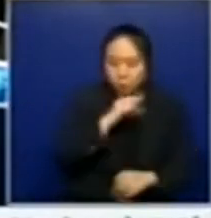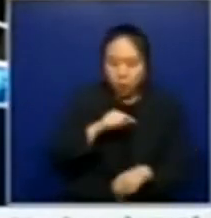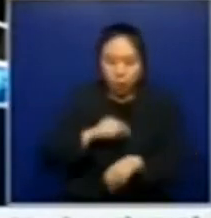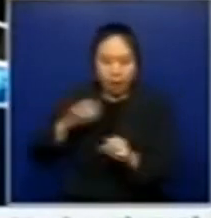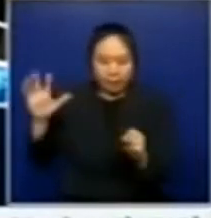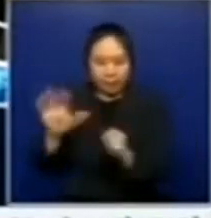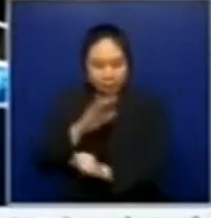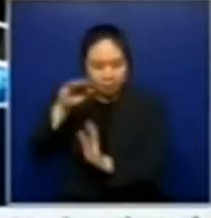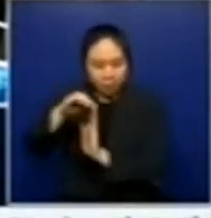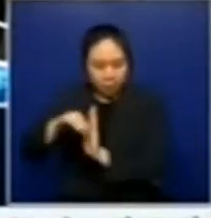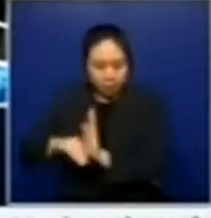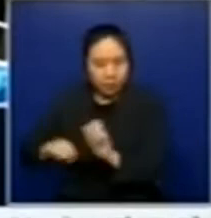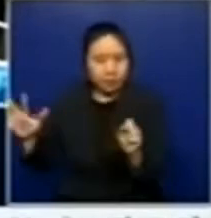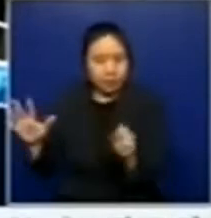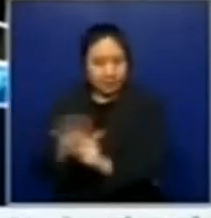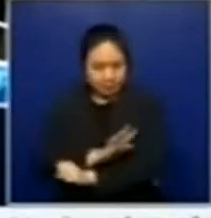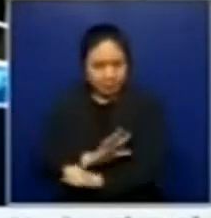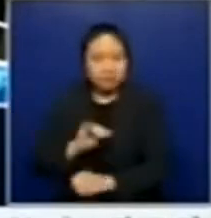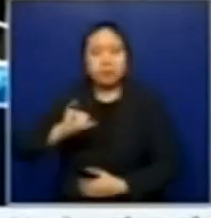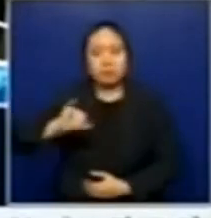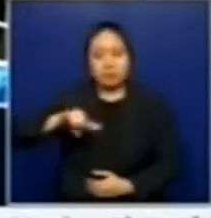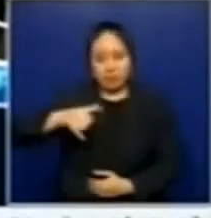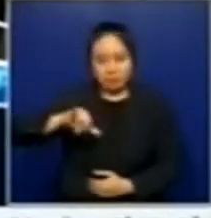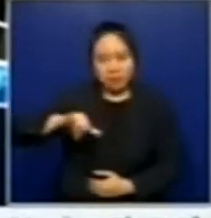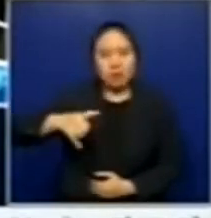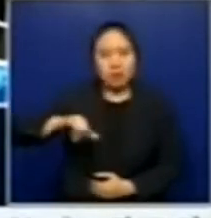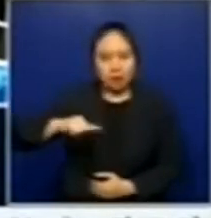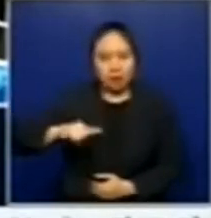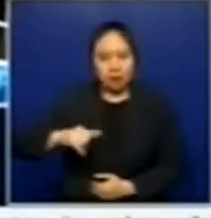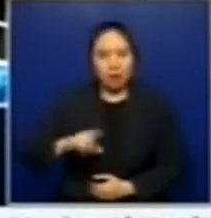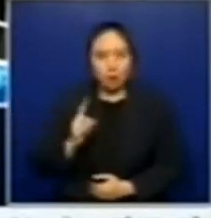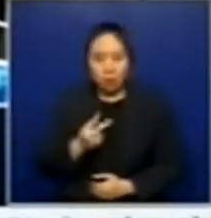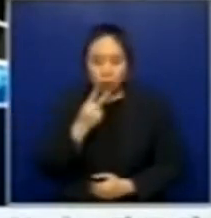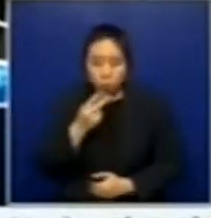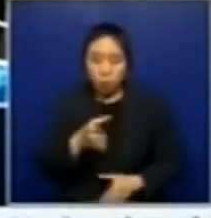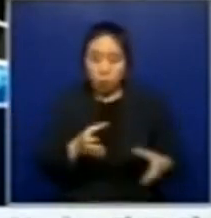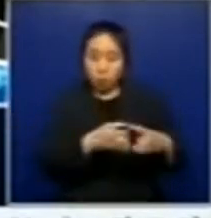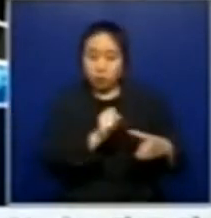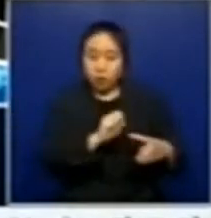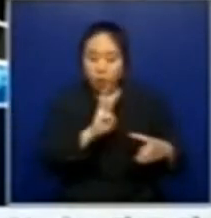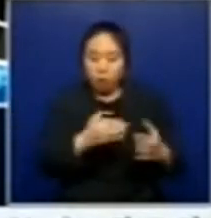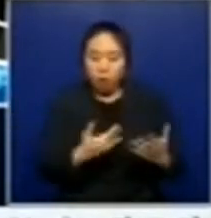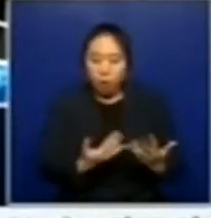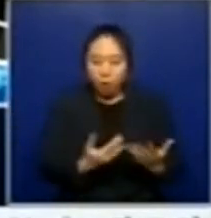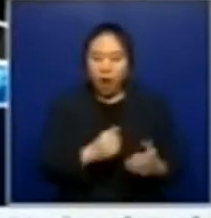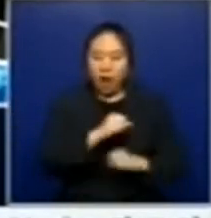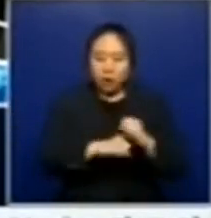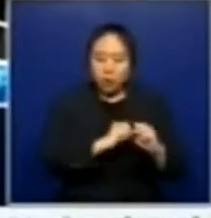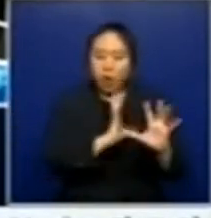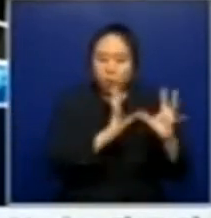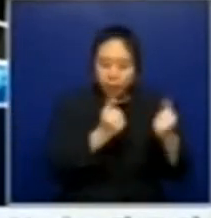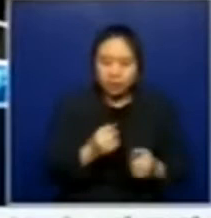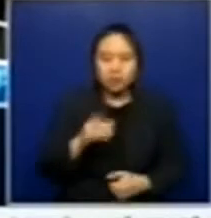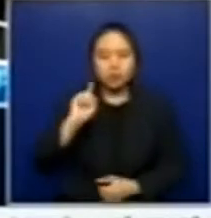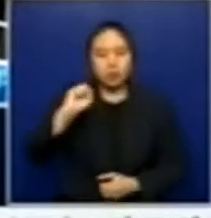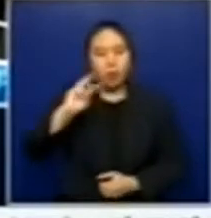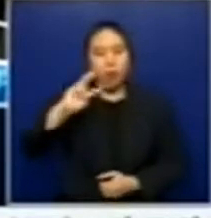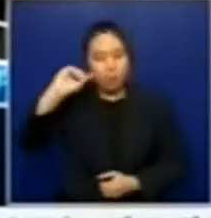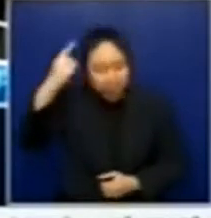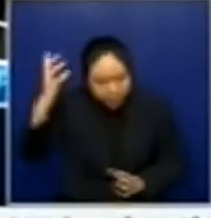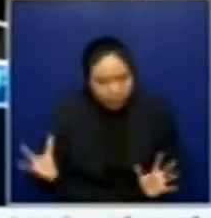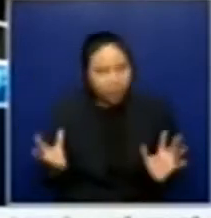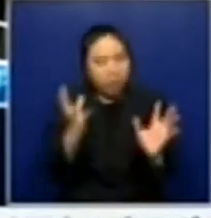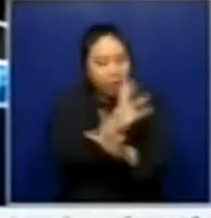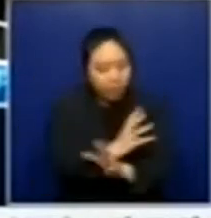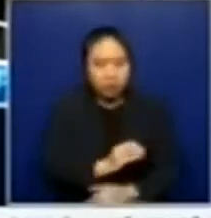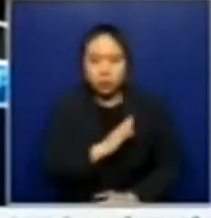ทุกกระบวนการเราอาจจะต้องเห็นสวชุดนี้หมดวาระจนไปมีสวชุดใหม่แล้วแล้วถ้ามีอุบัติเห